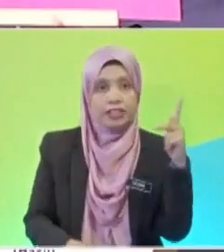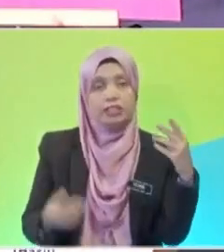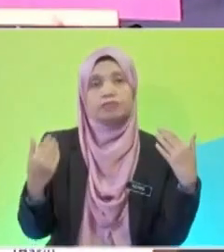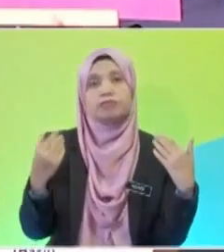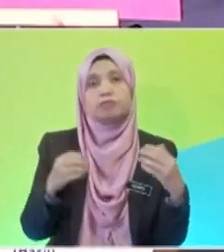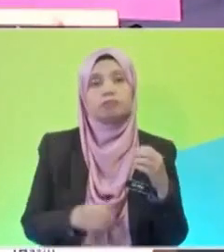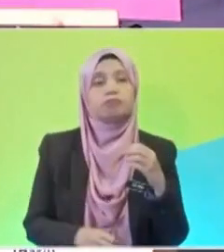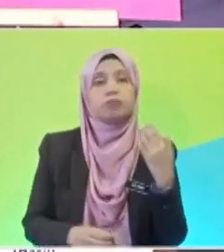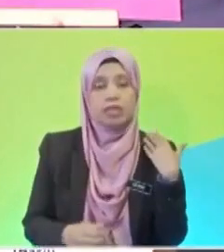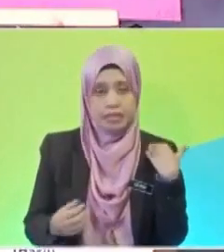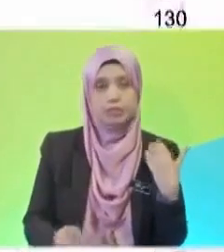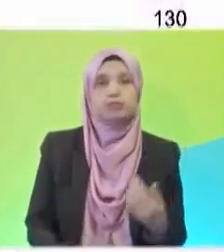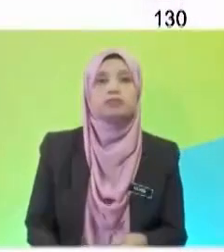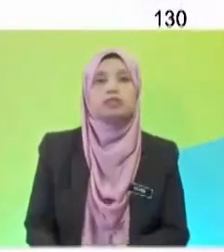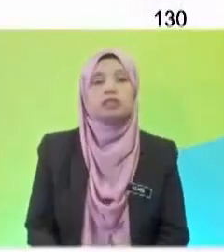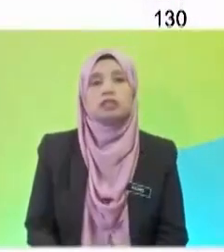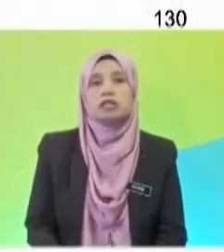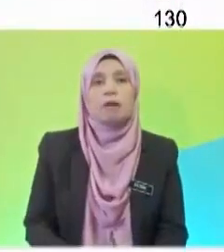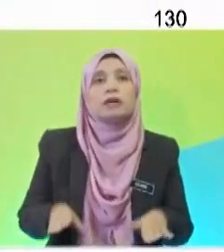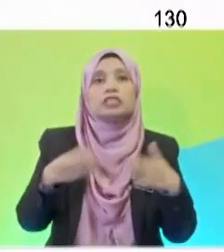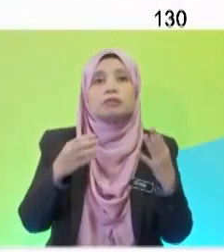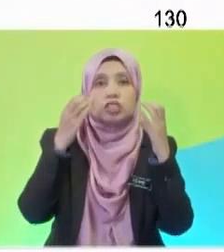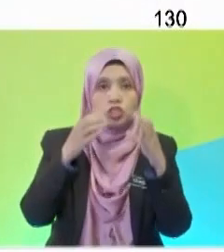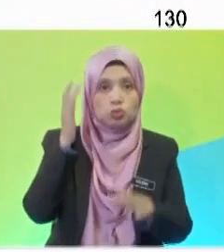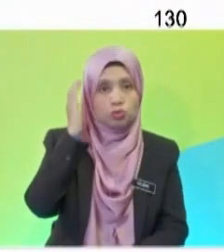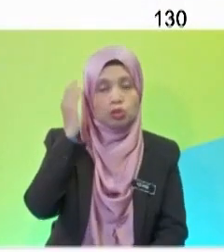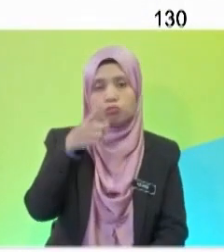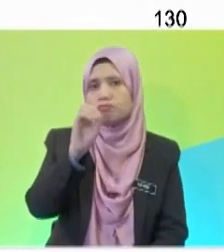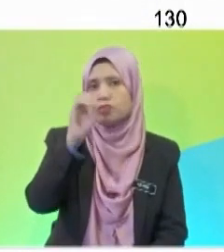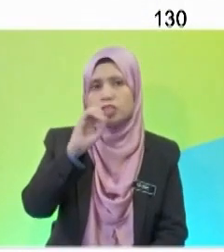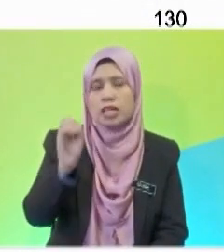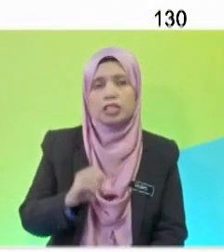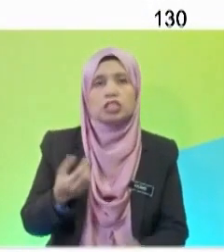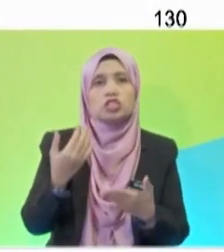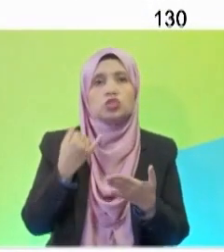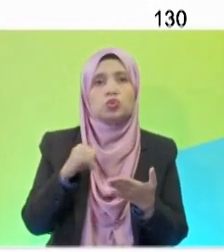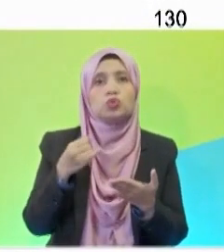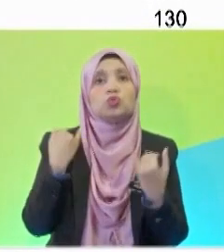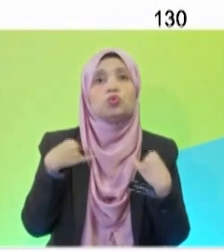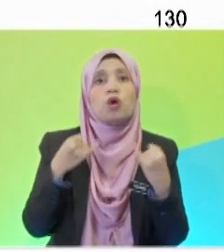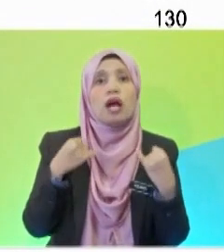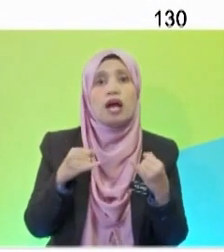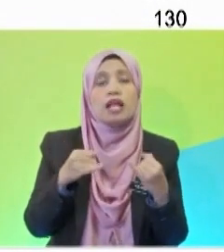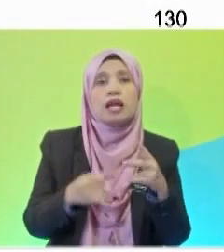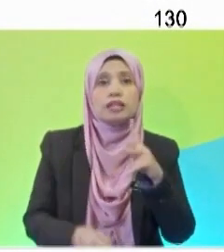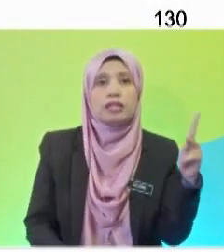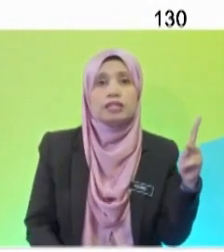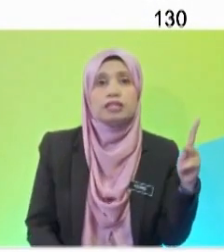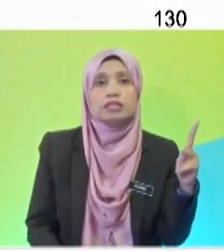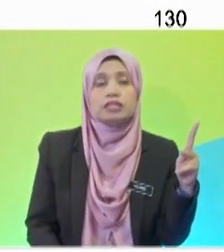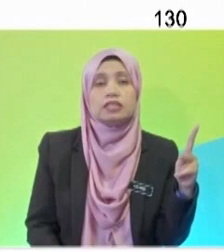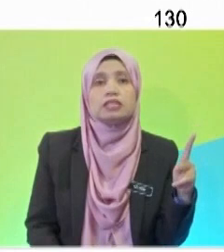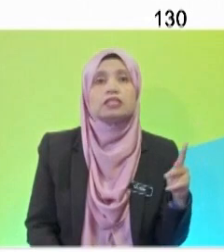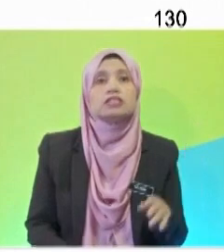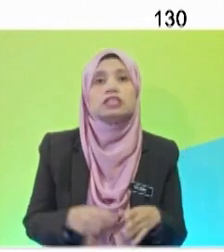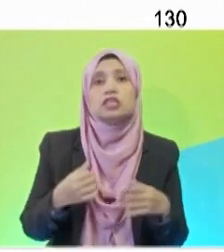Jualan tunai ada, tapi dia tak ada jualan kredit. Macam mana cikgu tahu dia tak ada jualan kredit? Akaun belum terima tak wujud dalam soalan. Maka jualan kredit